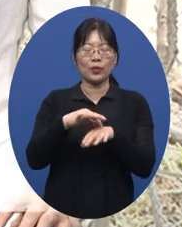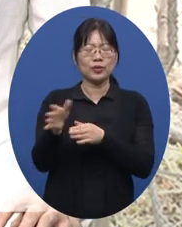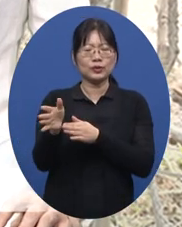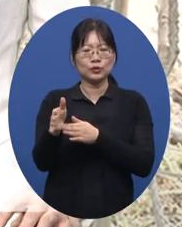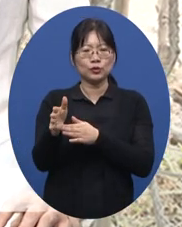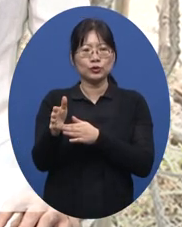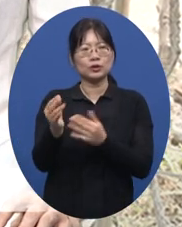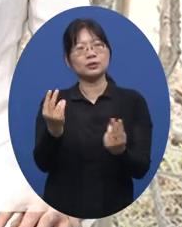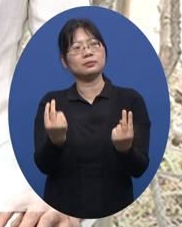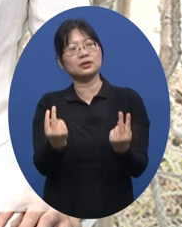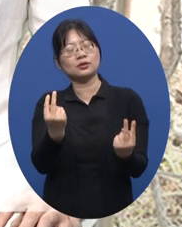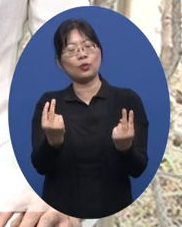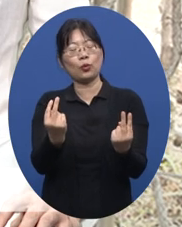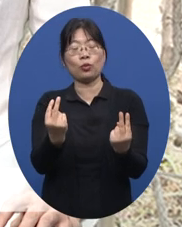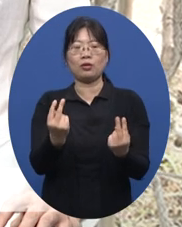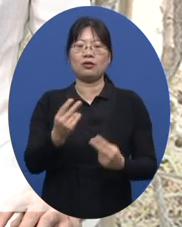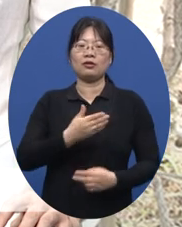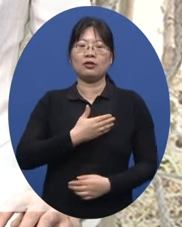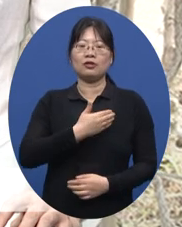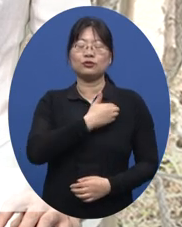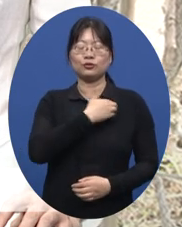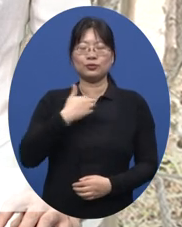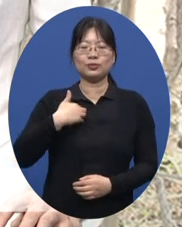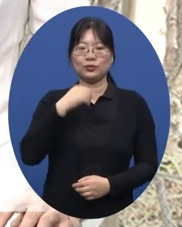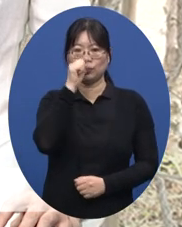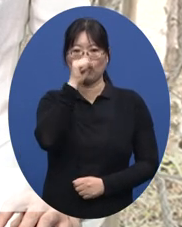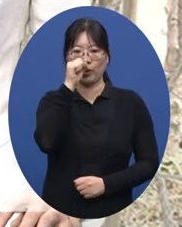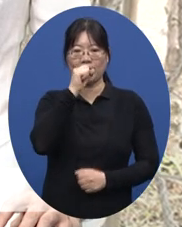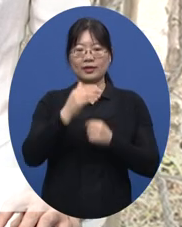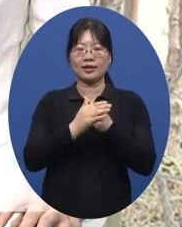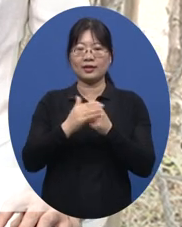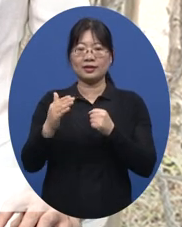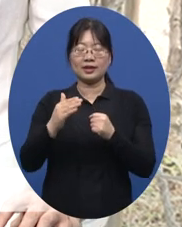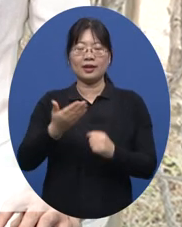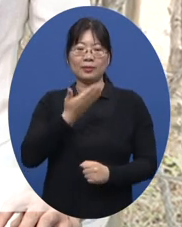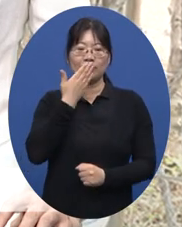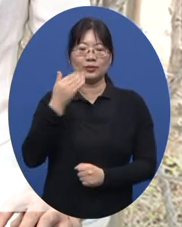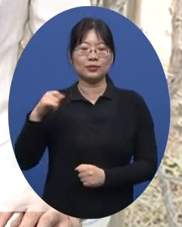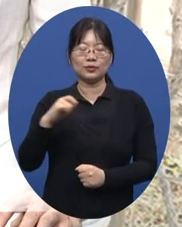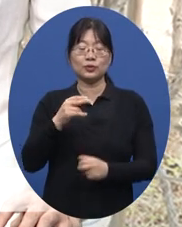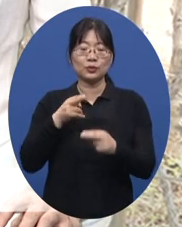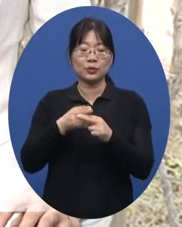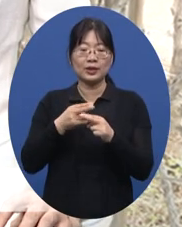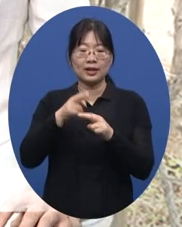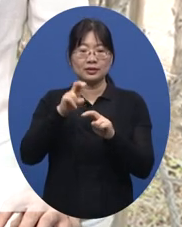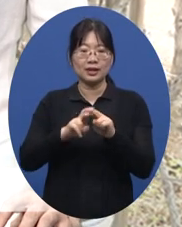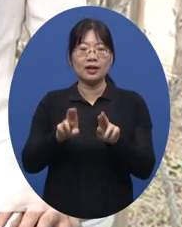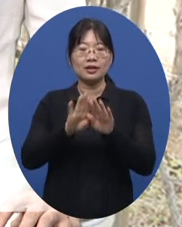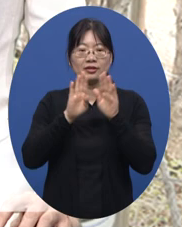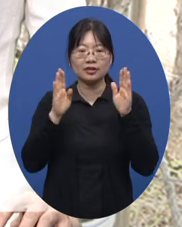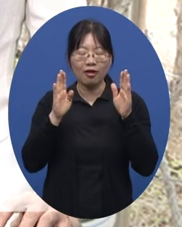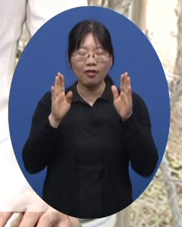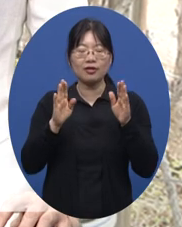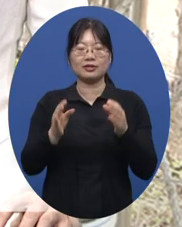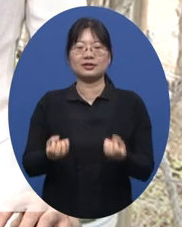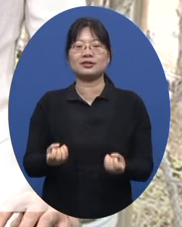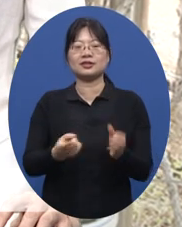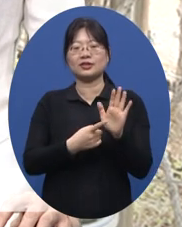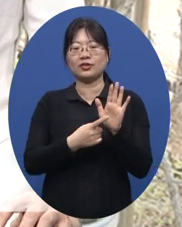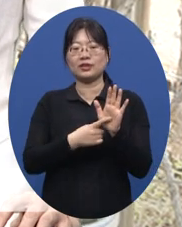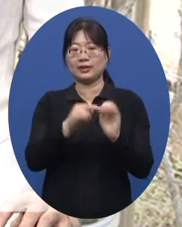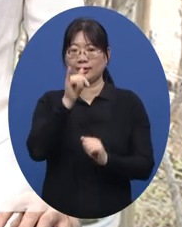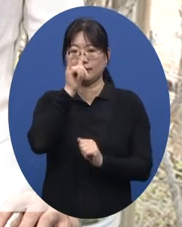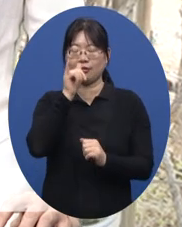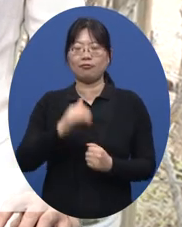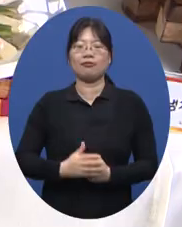하는데요. 경기도 농업기술원이 다양한 식용곤충 요리를 한자리에서 볼수 있는 이색 전시회를 열었습니다. 최창순